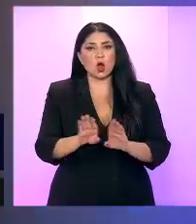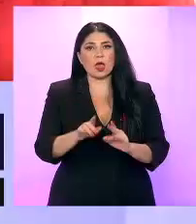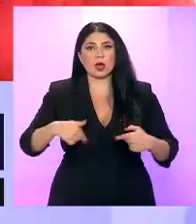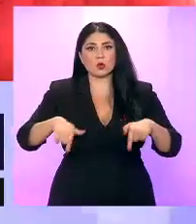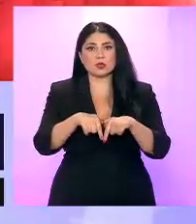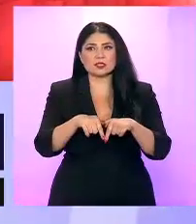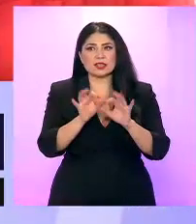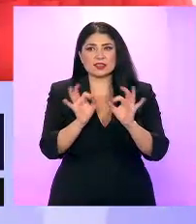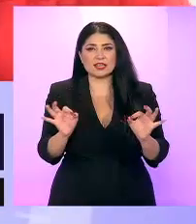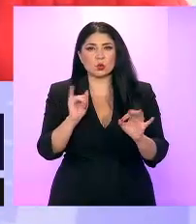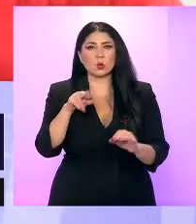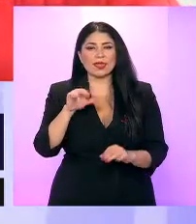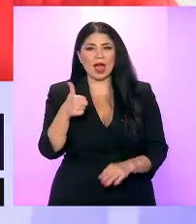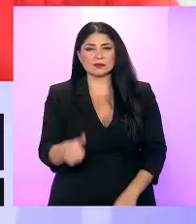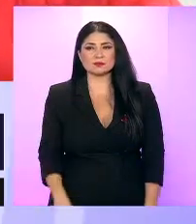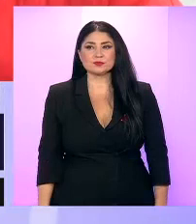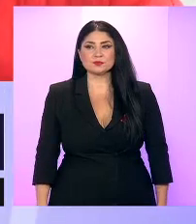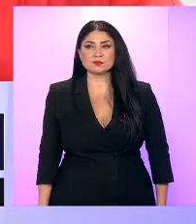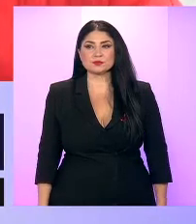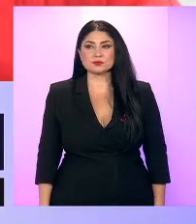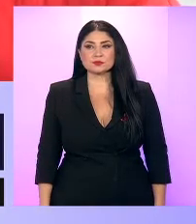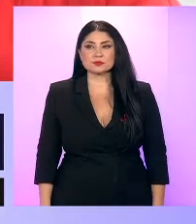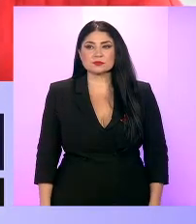acum indirect Iulia Stanciu. Iulia.